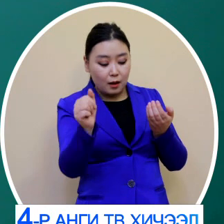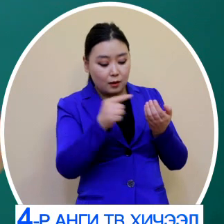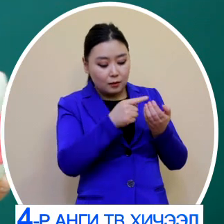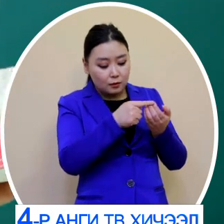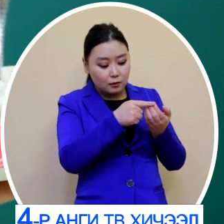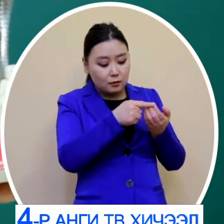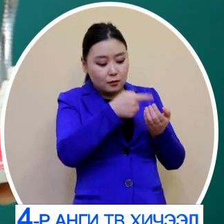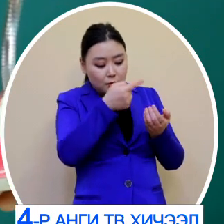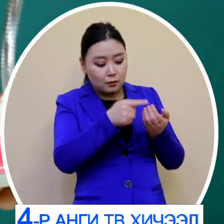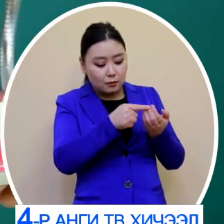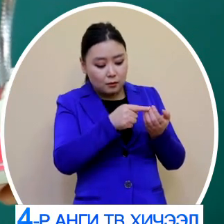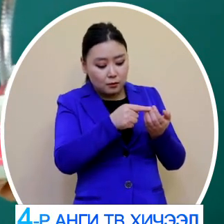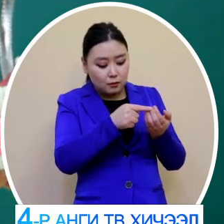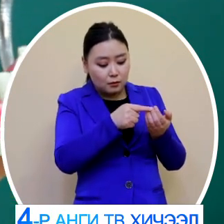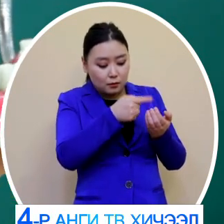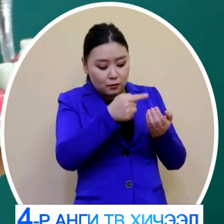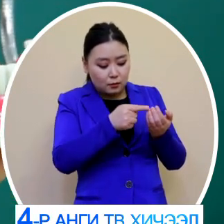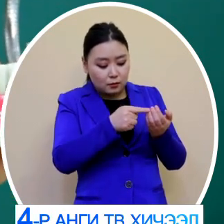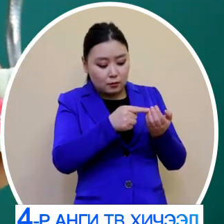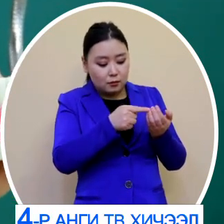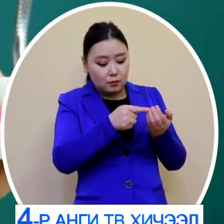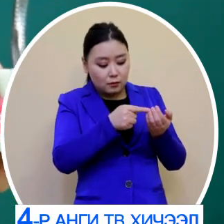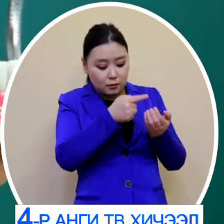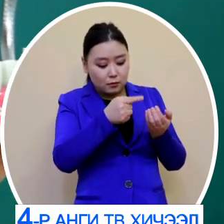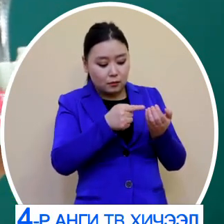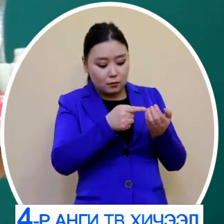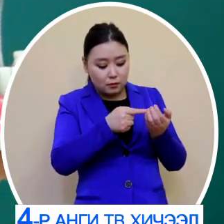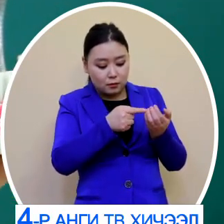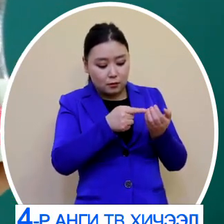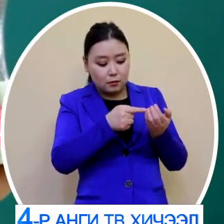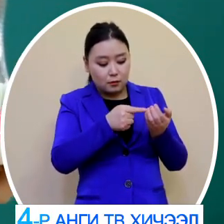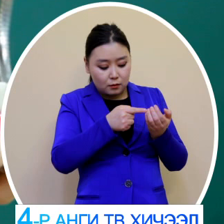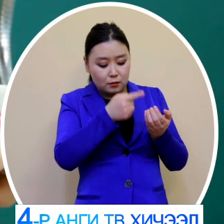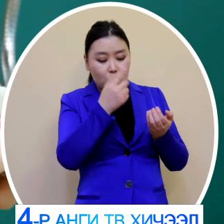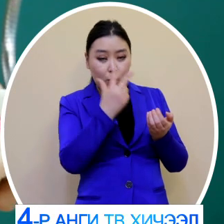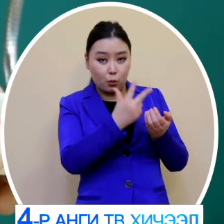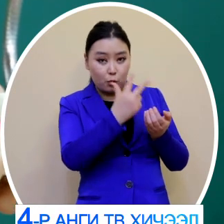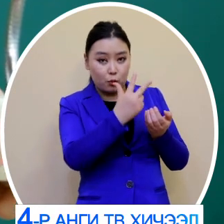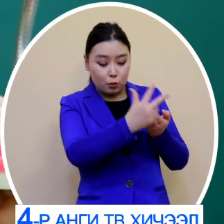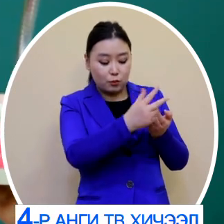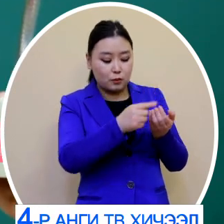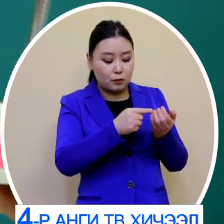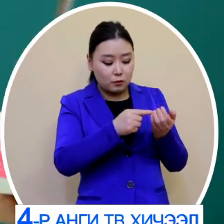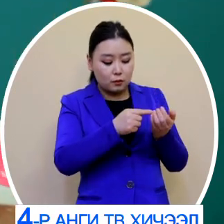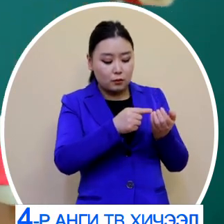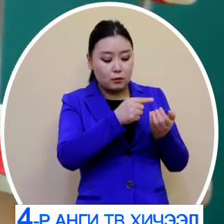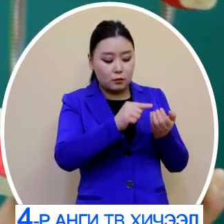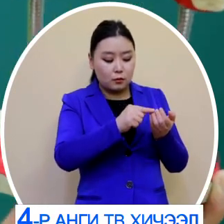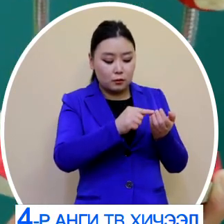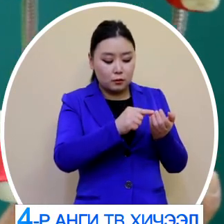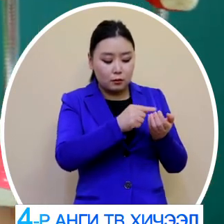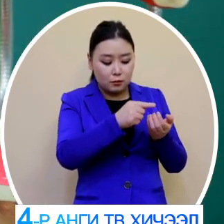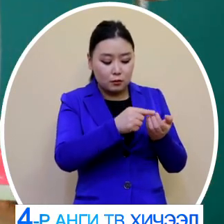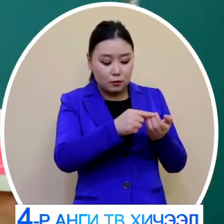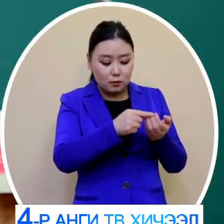удаа хийж дуусаад яг энэ шүднийхээ гадна талын гадаргуу дээр ирнэ. За мөн адил чичирхийлээ шүрдэх хөдөлгөөнөөр 3